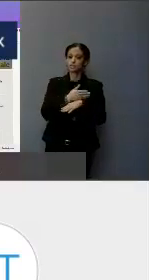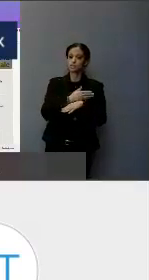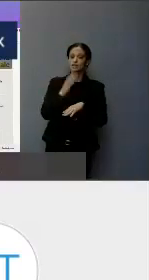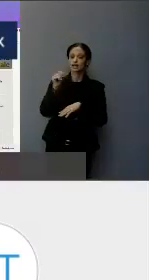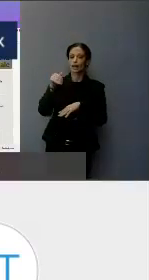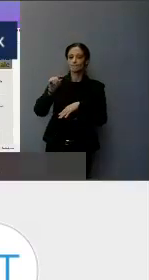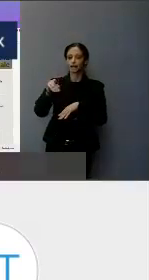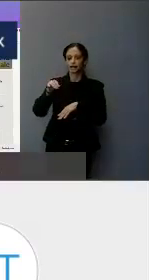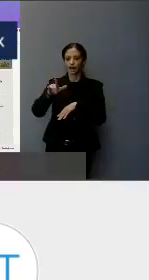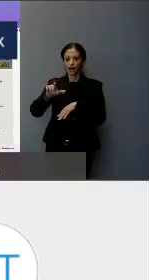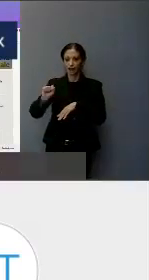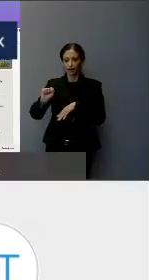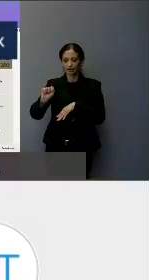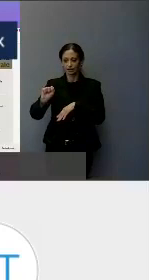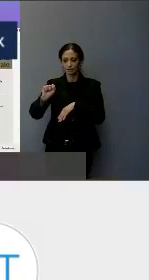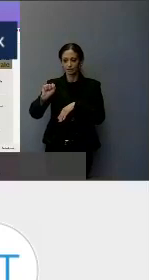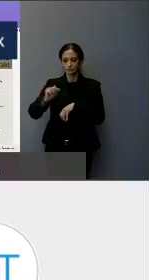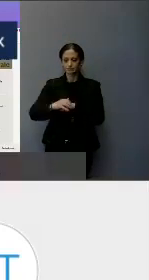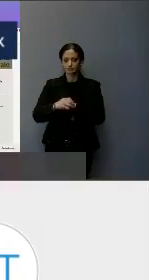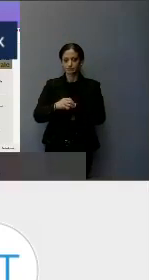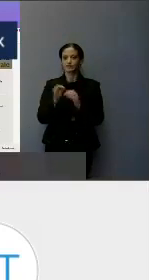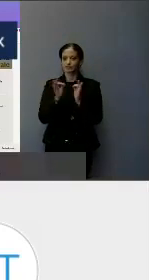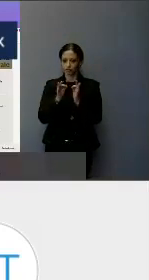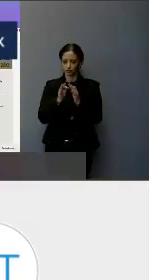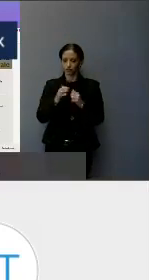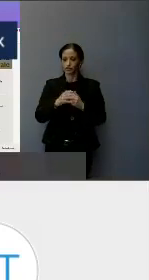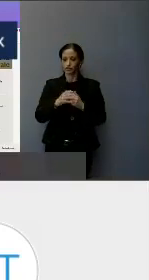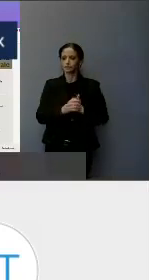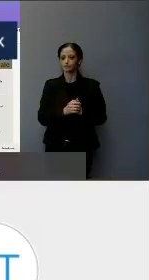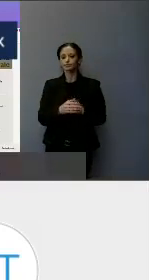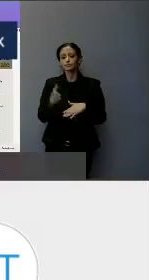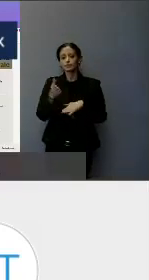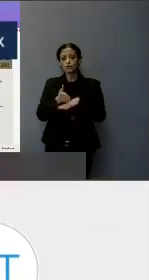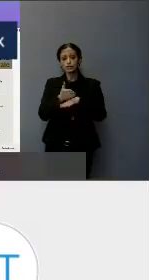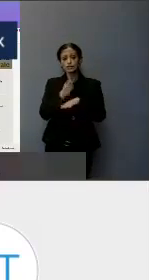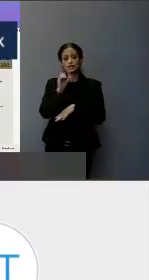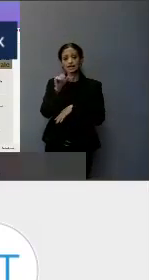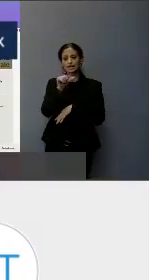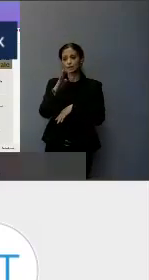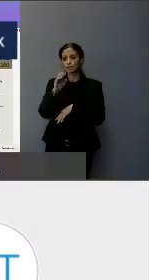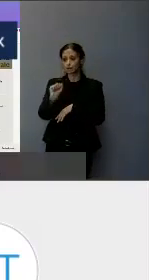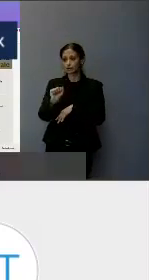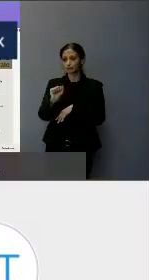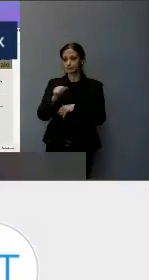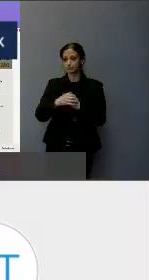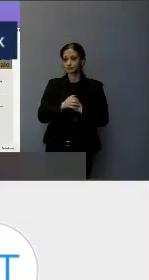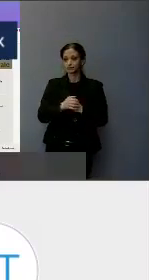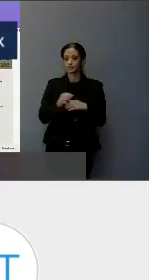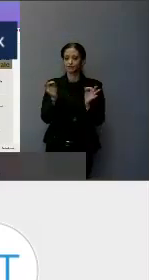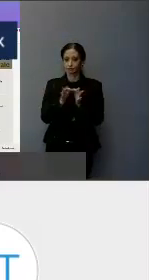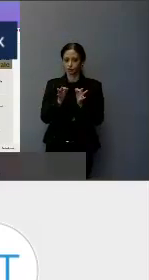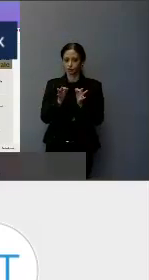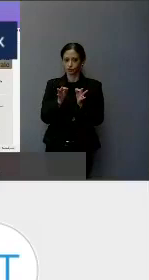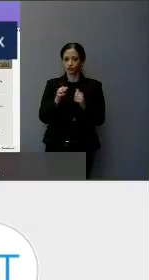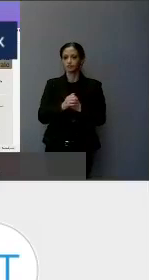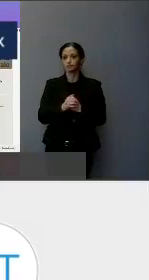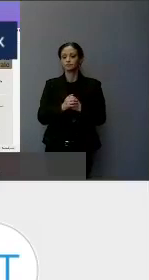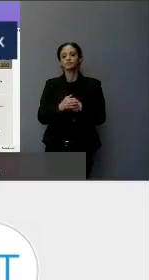campanella evade consigliere cassiba favorevole